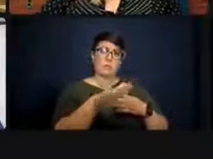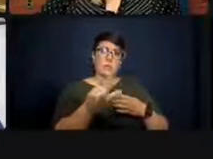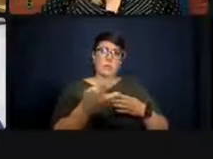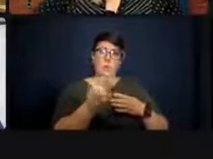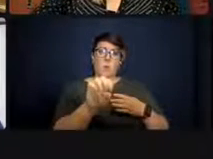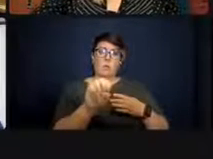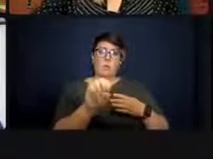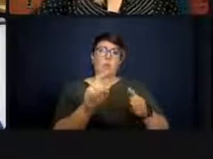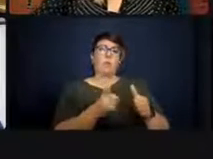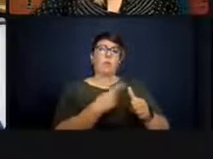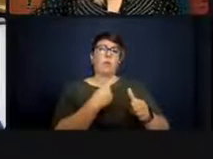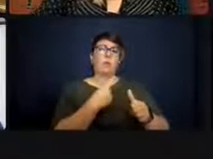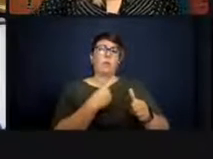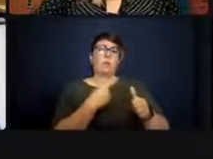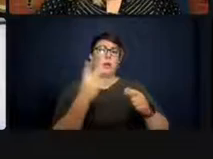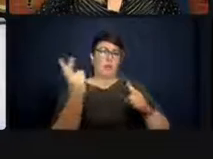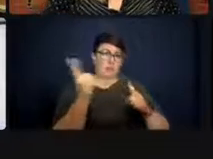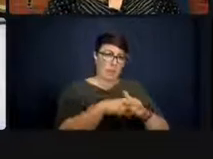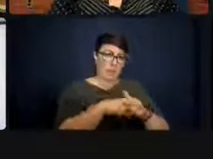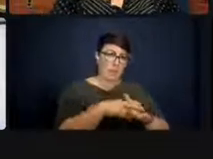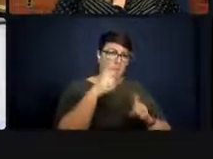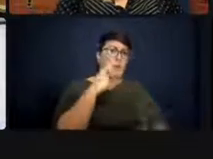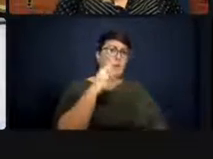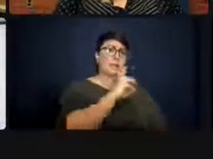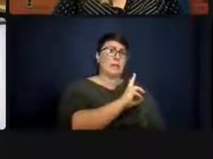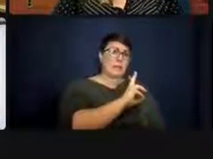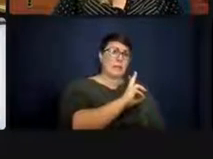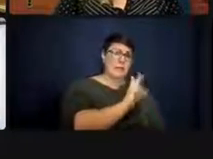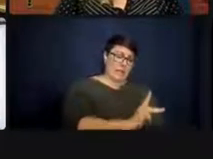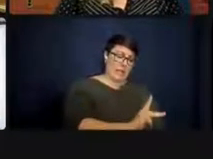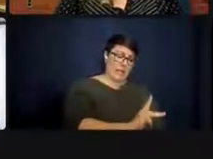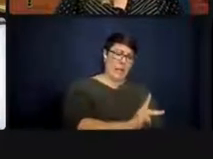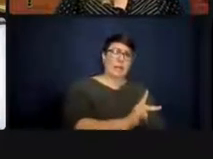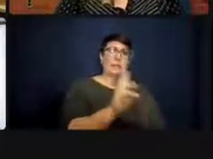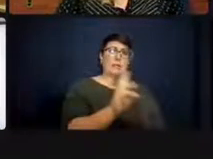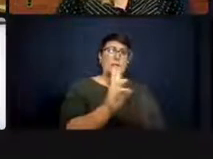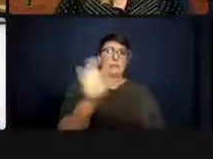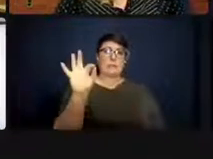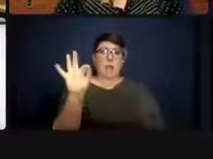الاقتراح التشويس في العام